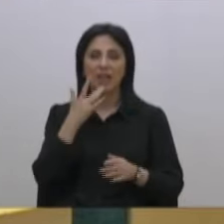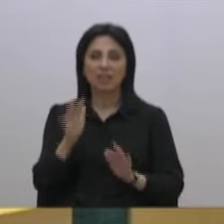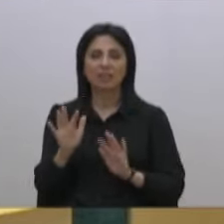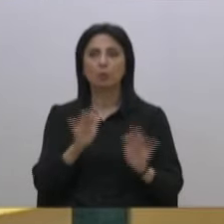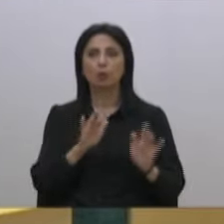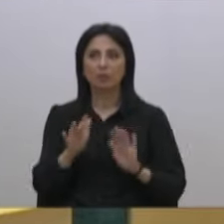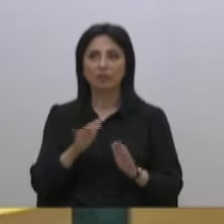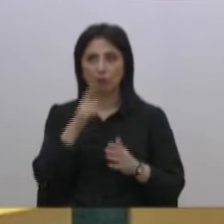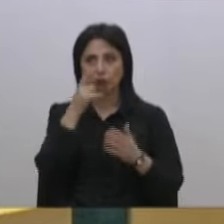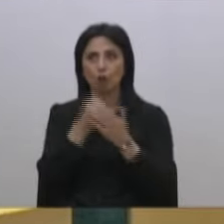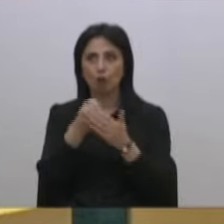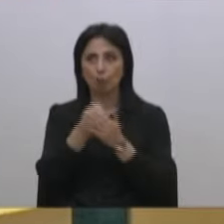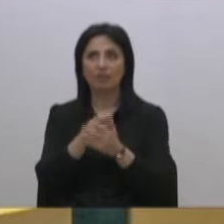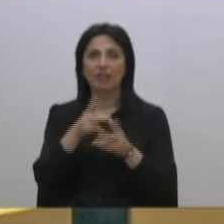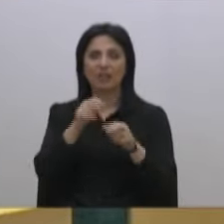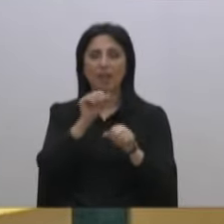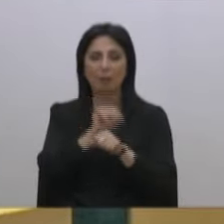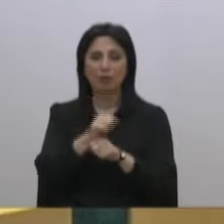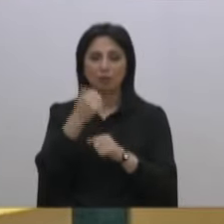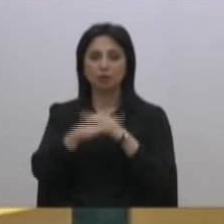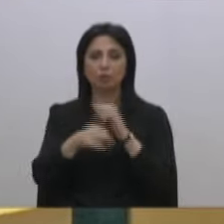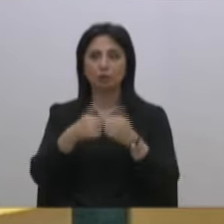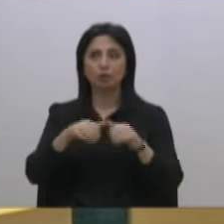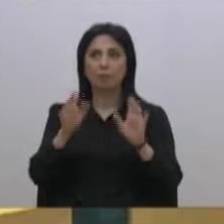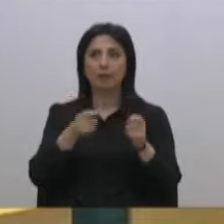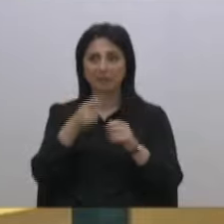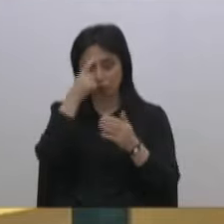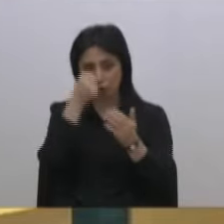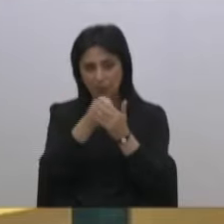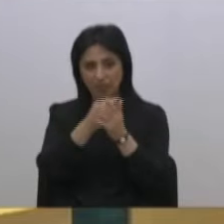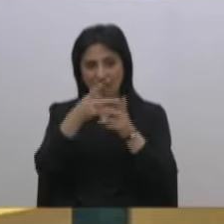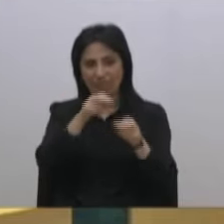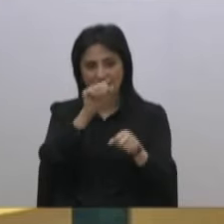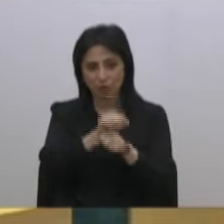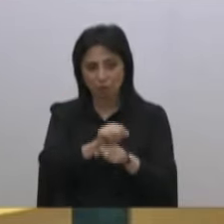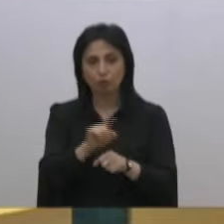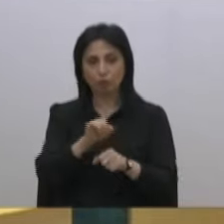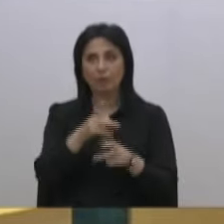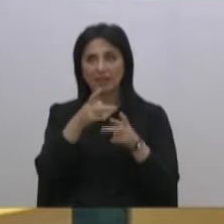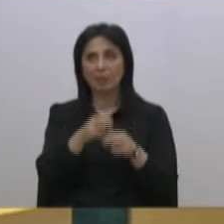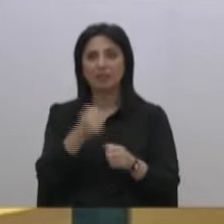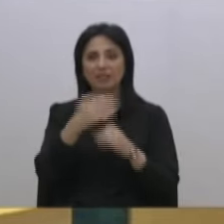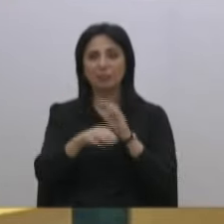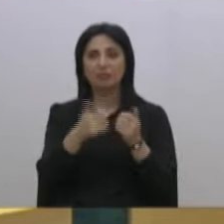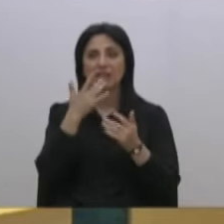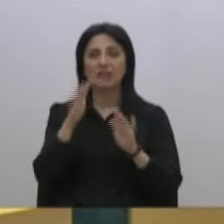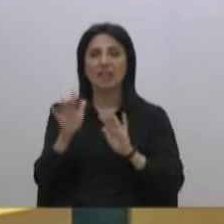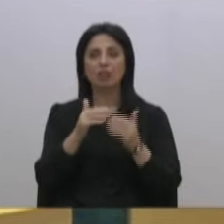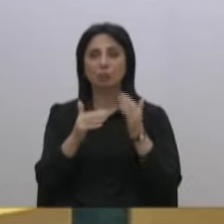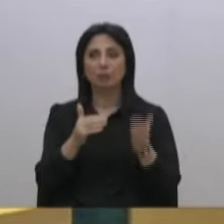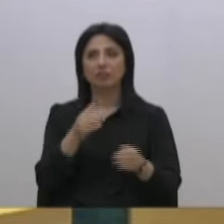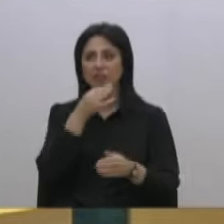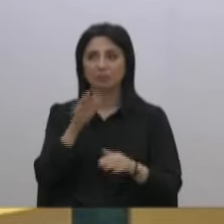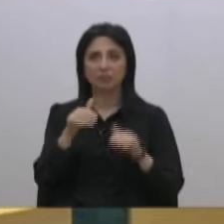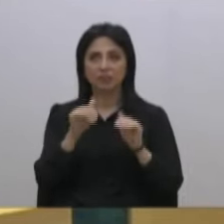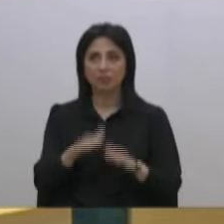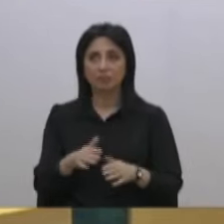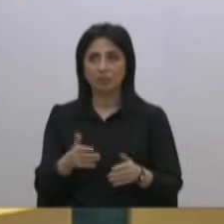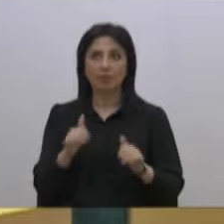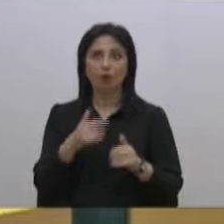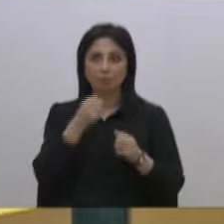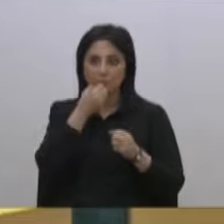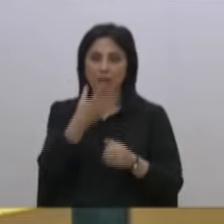ნაცმოძრაობას ლობირებს, რომ დაბლოკოს სესკოში, პრეზიდენტი ლობირებს ვეტოთი ნაცმოძრაობას, რომ დაბლოკოს სესკოში ნაცმოძრაობამ ნებისმიერი გადაწყვეტილება.